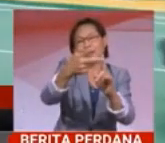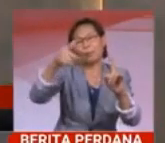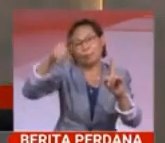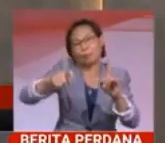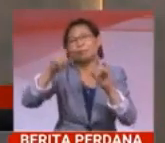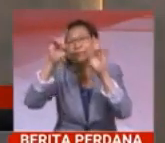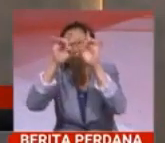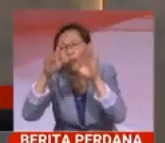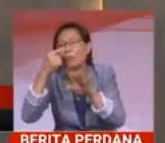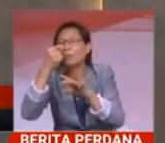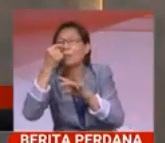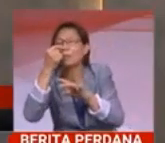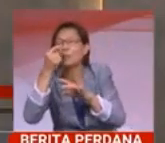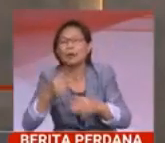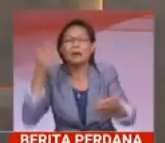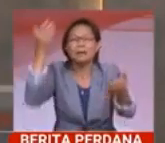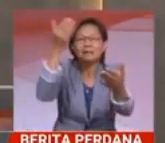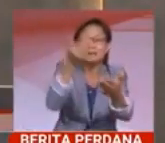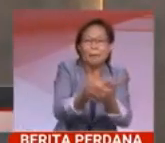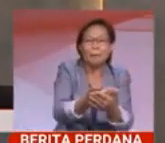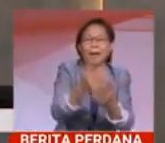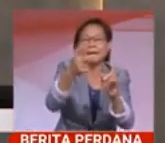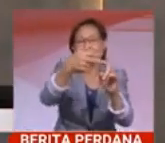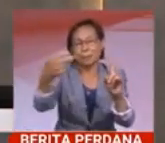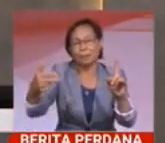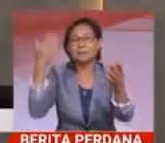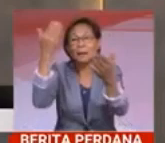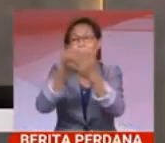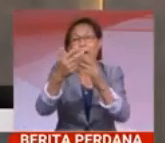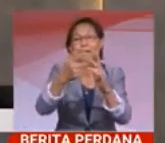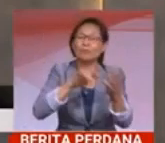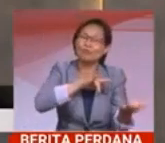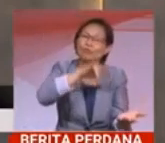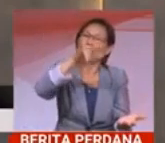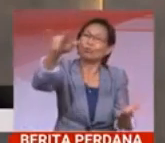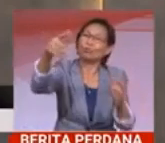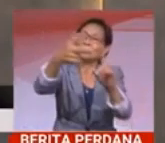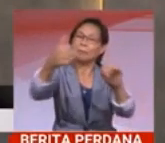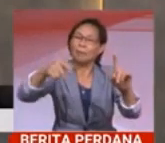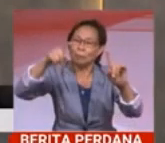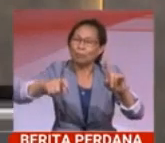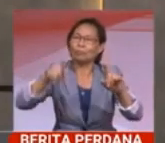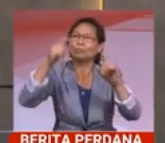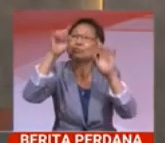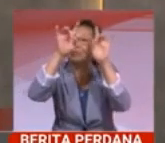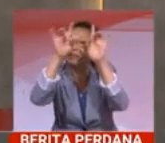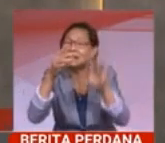mag sesampainya di denmark pun akan dibuat coites